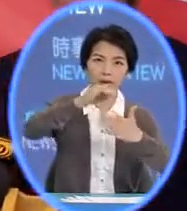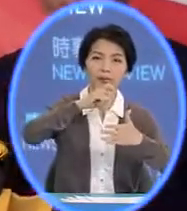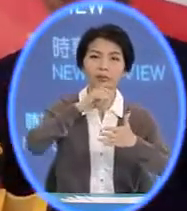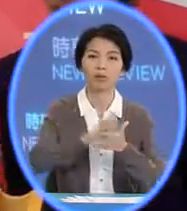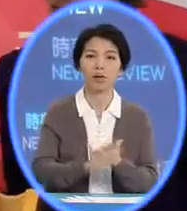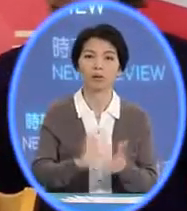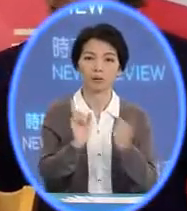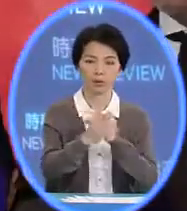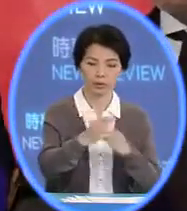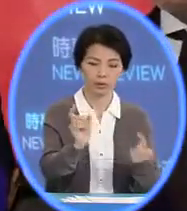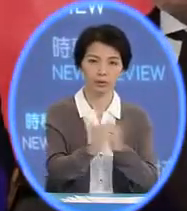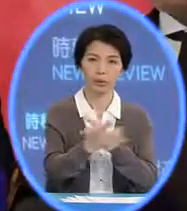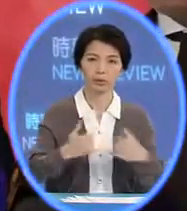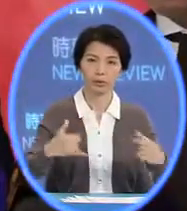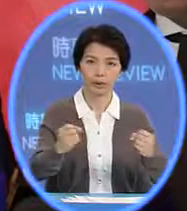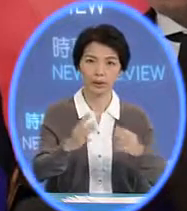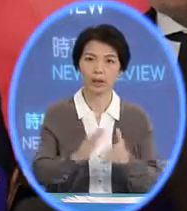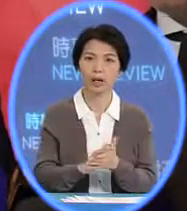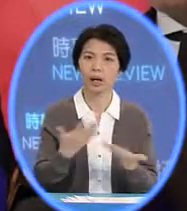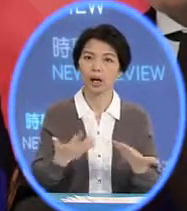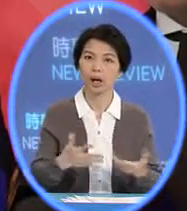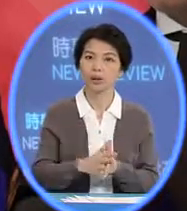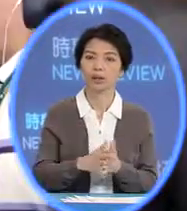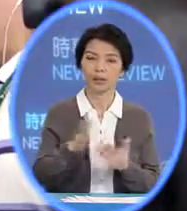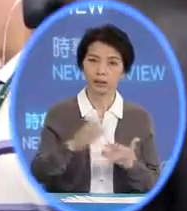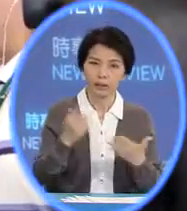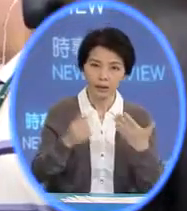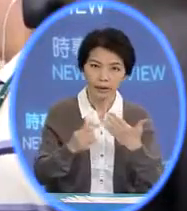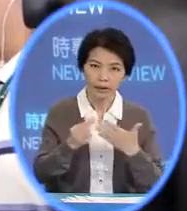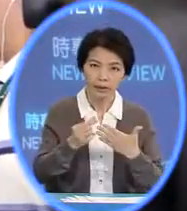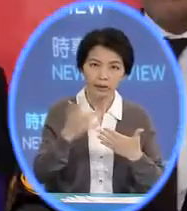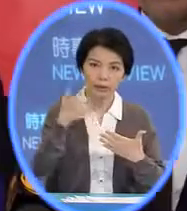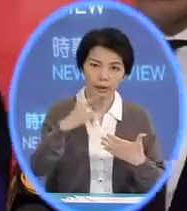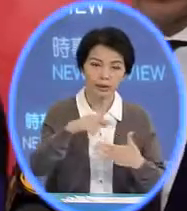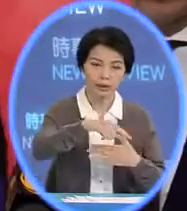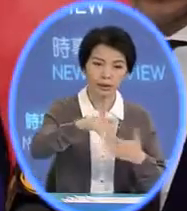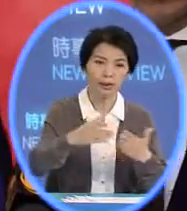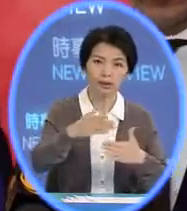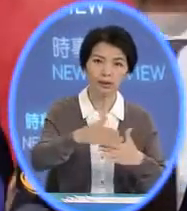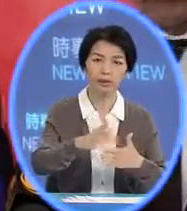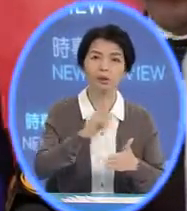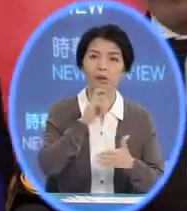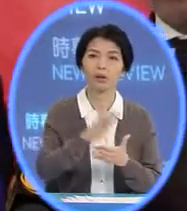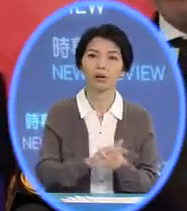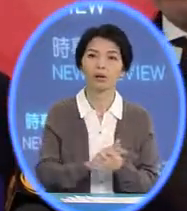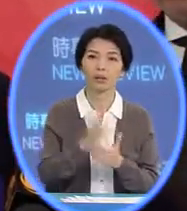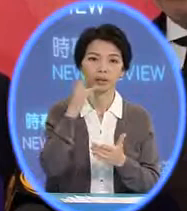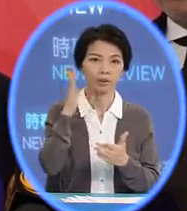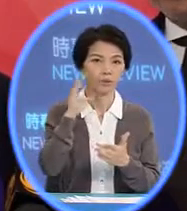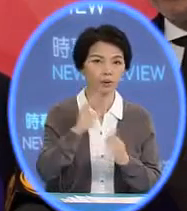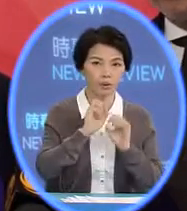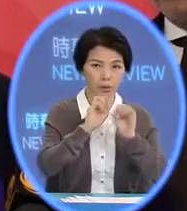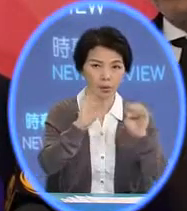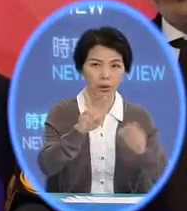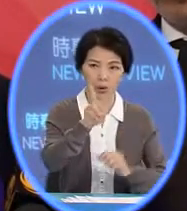代表會面。 這個是在個戰況去到一個新的台階，信保局會在今天隨後會將一個新聞公佈，就有